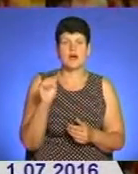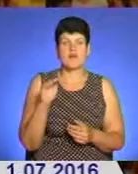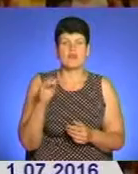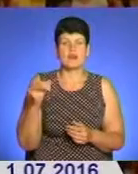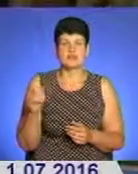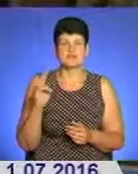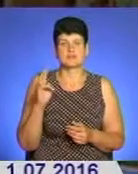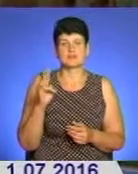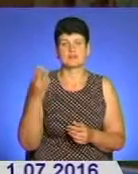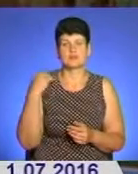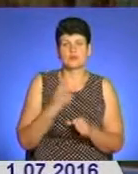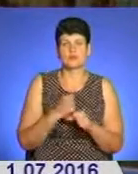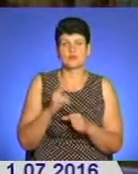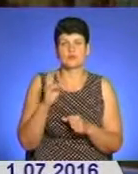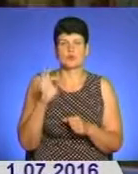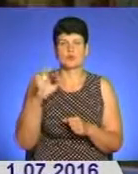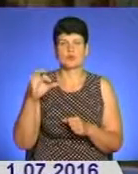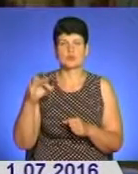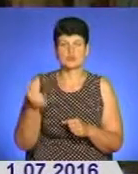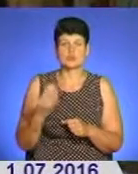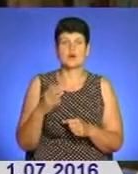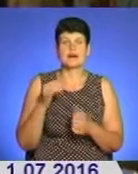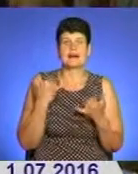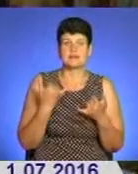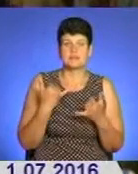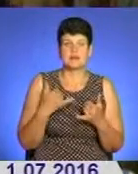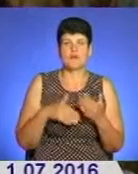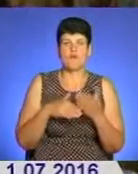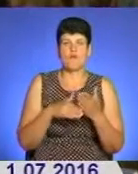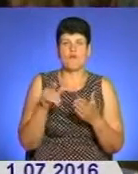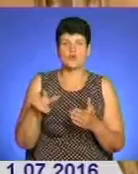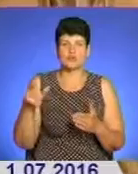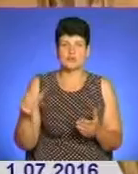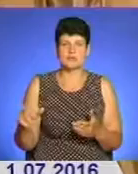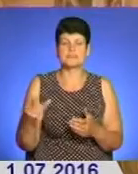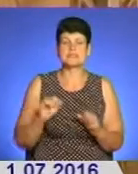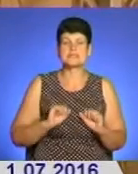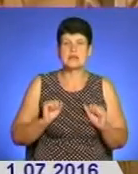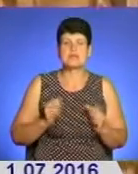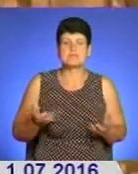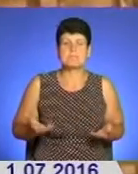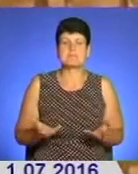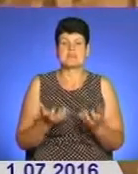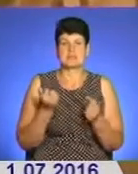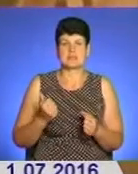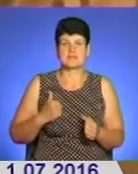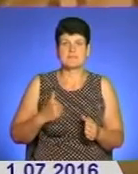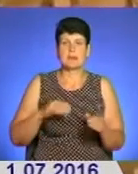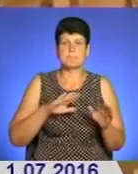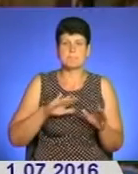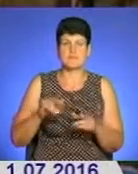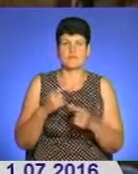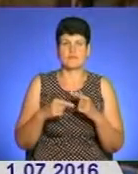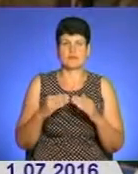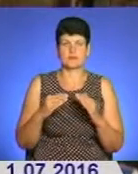в Косово, головний військовий капелан Бучацької єпархії, а тепер і волонтер за сумісництвом, старається підтримати військових і після